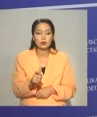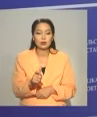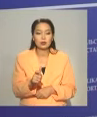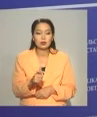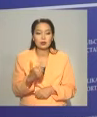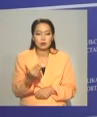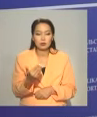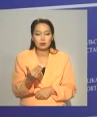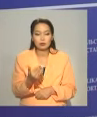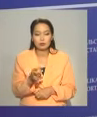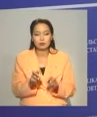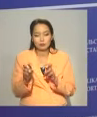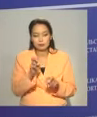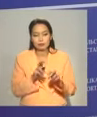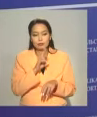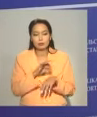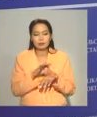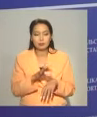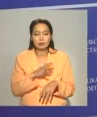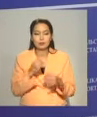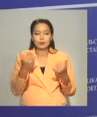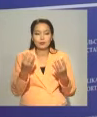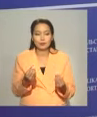іздестіру жұмысы жүргізілді. Соның